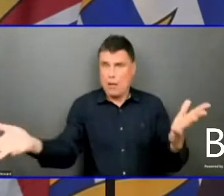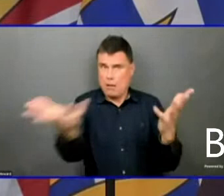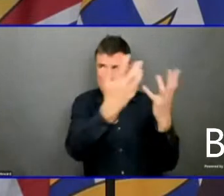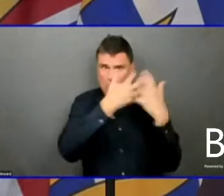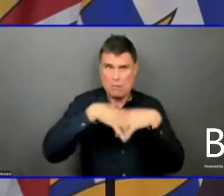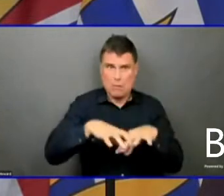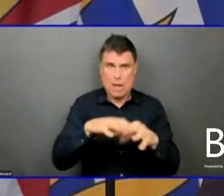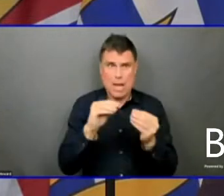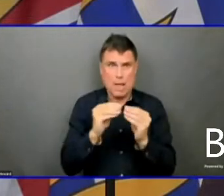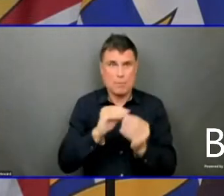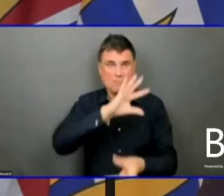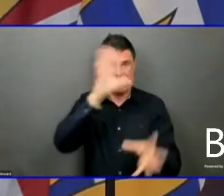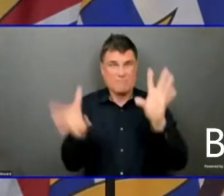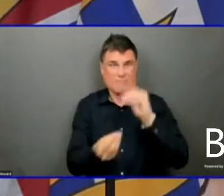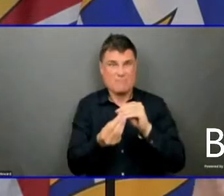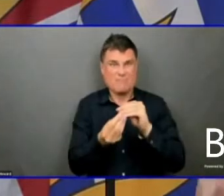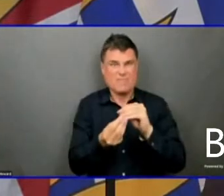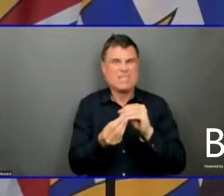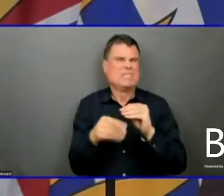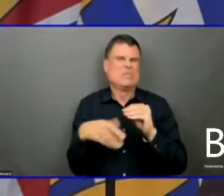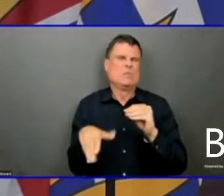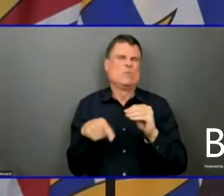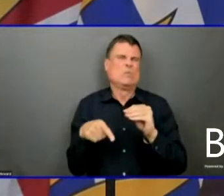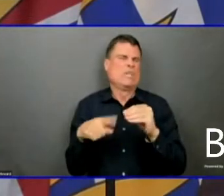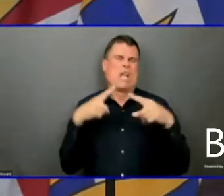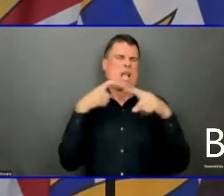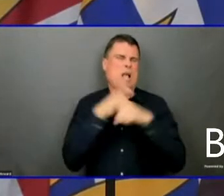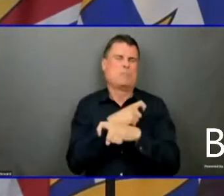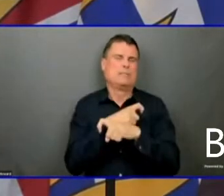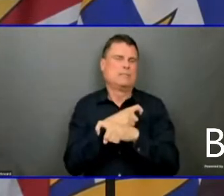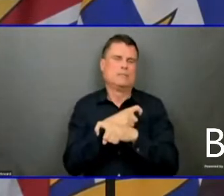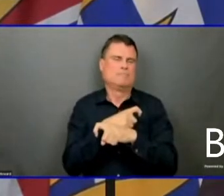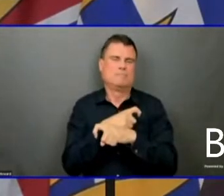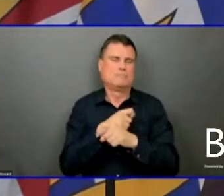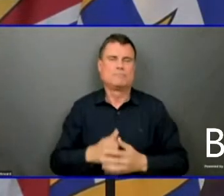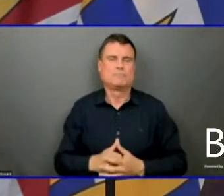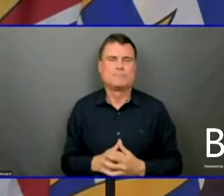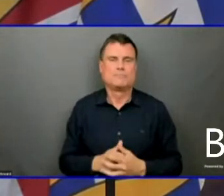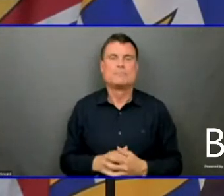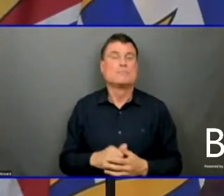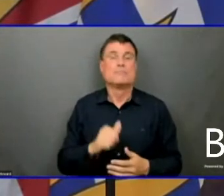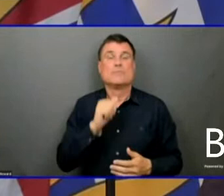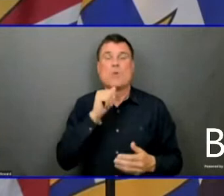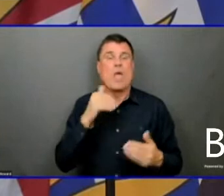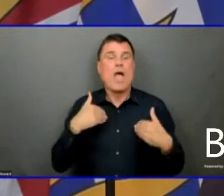是587个新增，总数到了